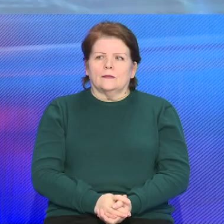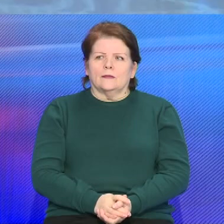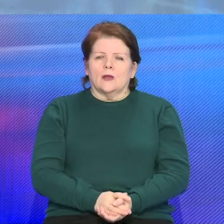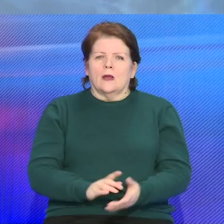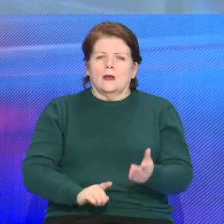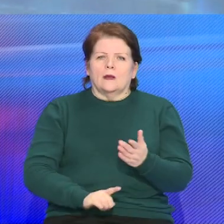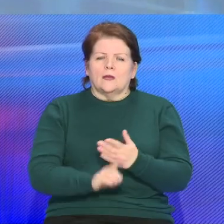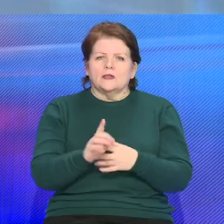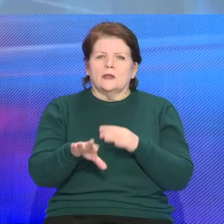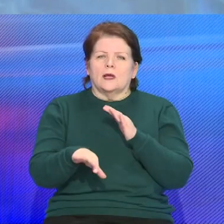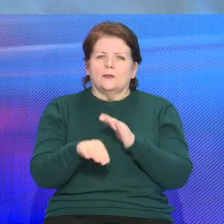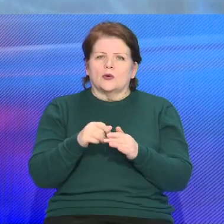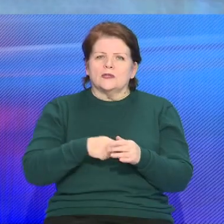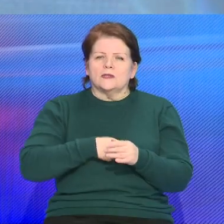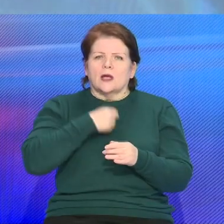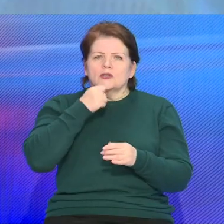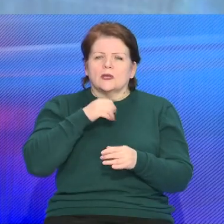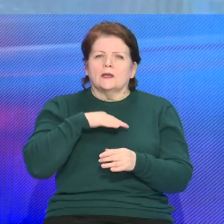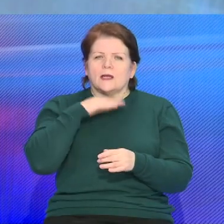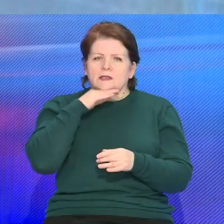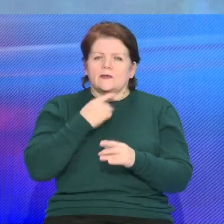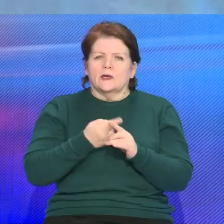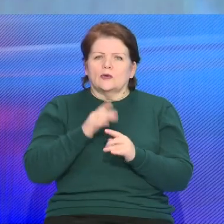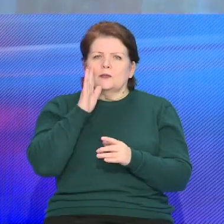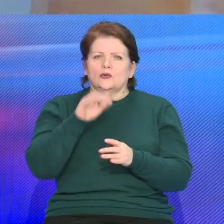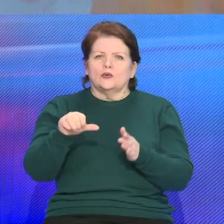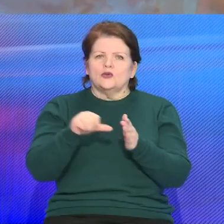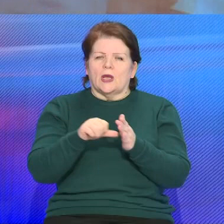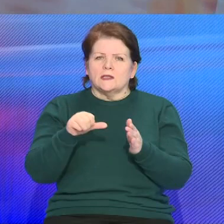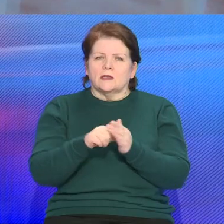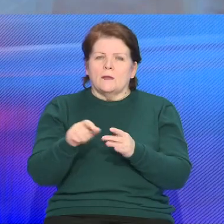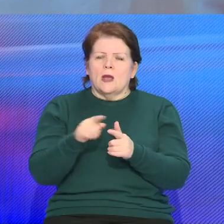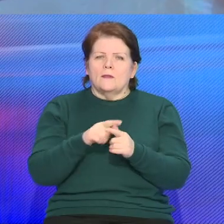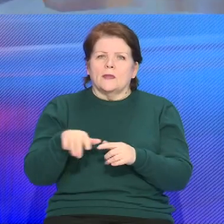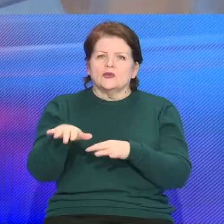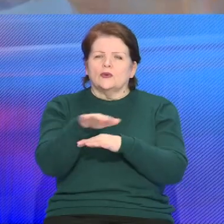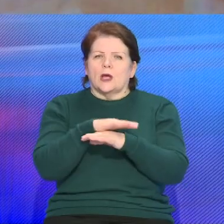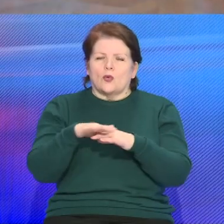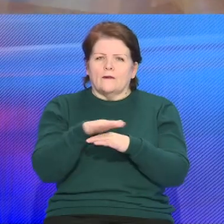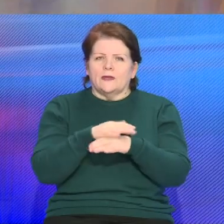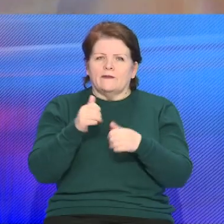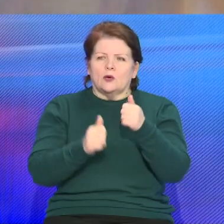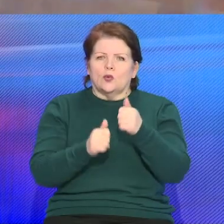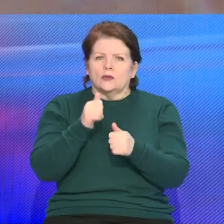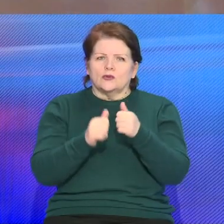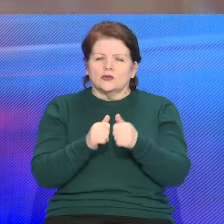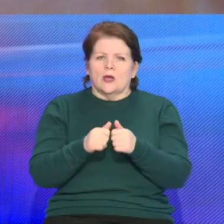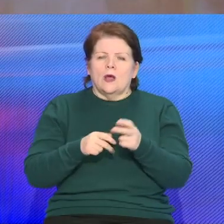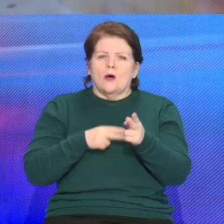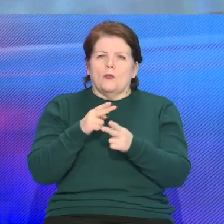Стартаваў адбор старшакласнікаў, якія стануць удзельнікамі міжнароднага патрыятычнага культурна-адукацыйнага праекта «Цягнік